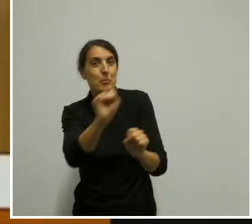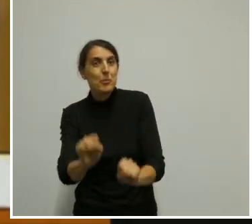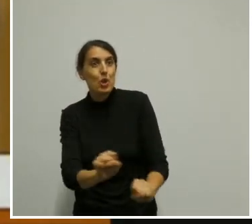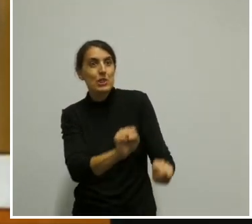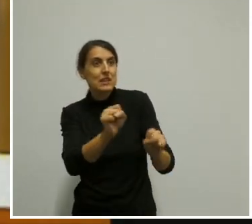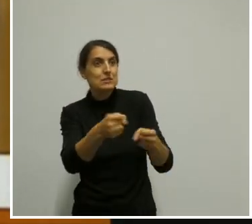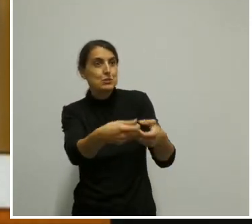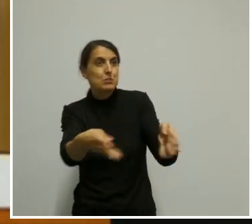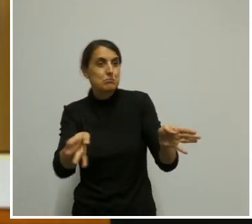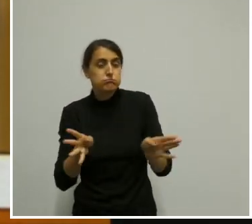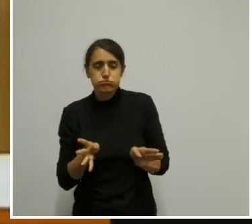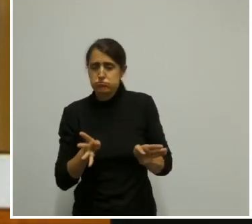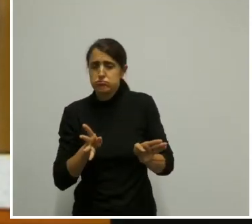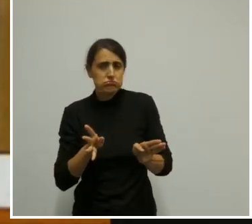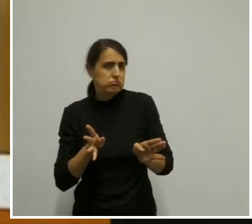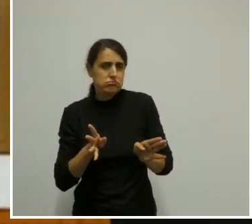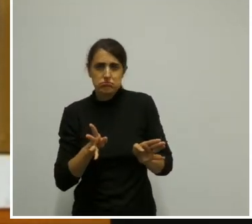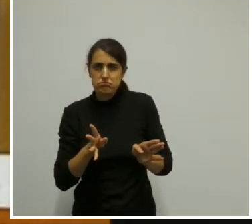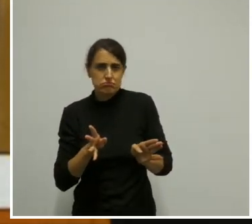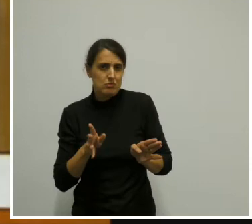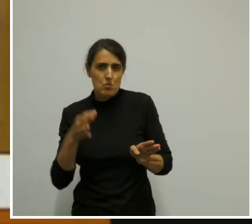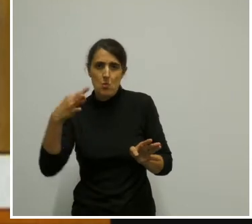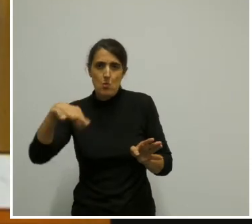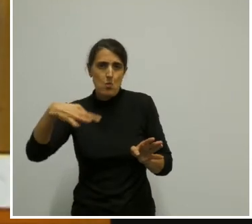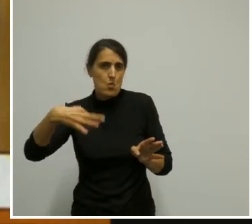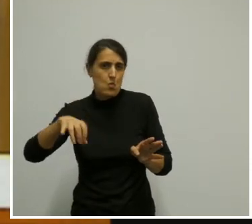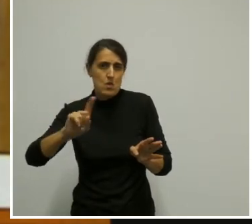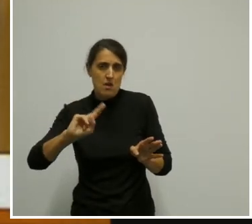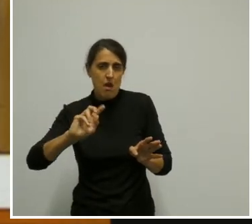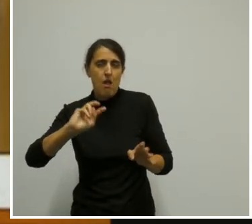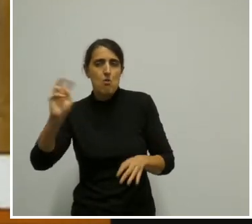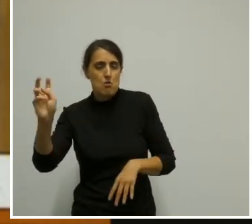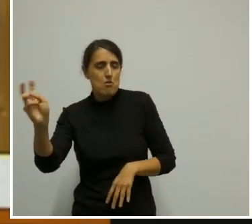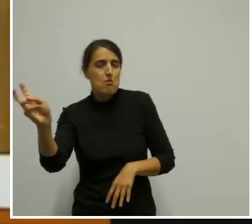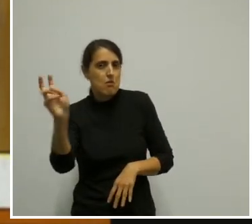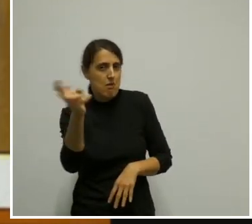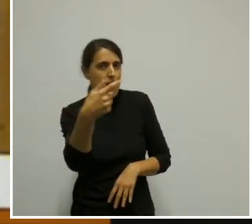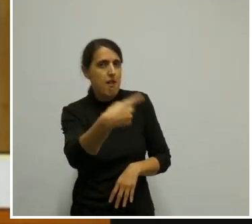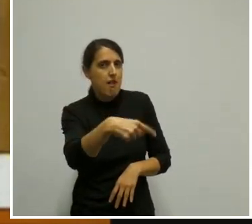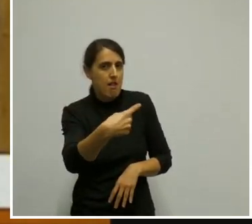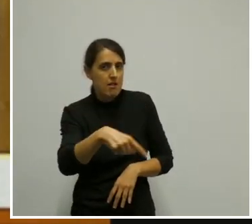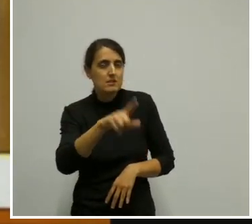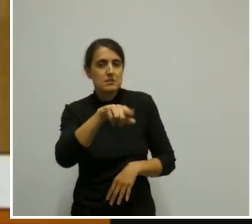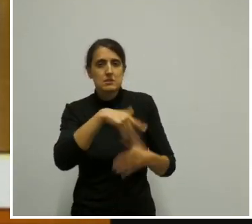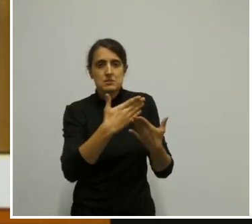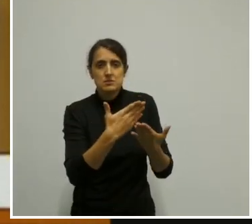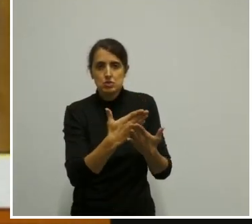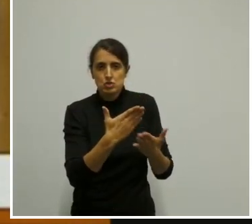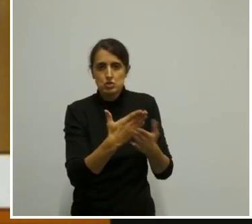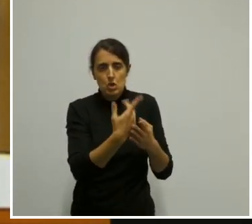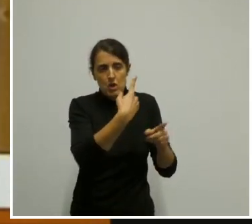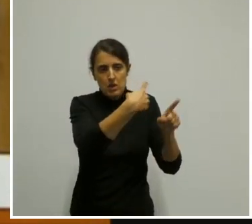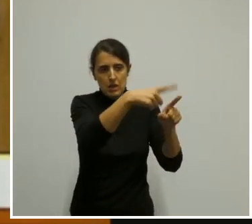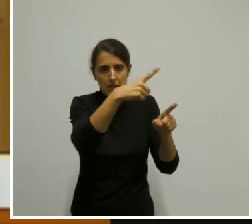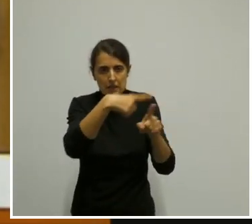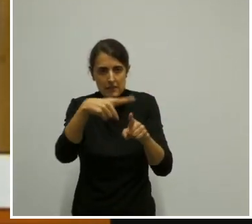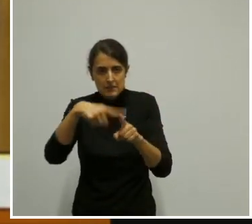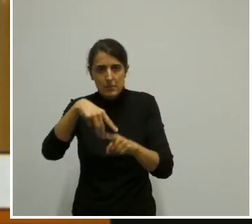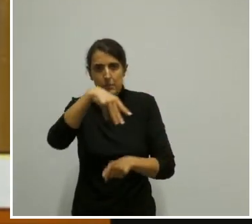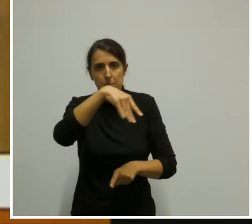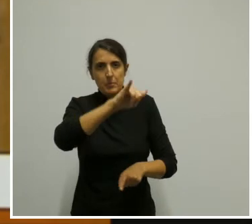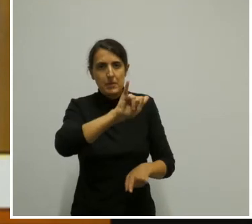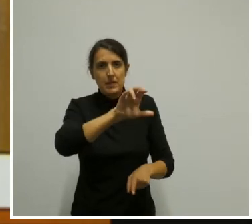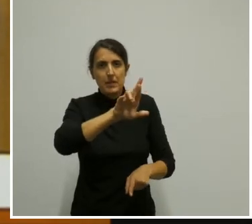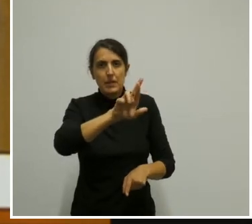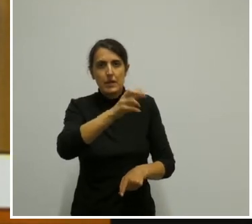de mesures per la perillositat del seu entorn, també he parlat amb la Federal Llacuna, també ens vam reunir amb Mirelletes, que de